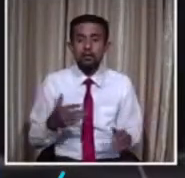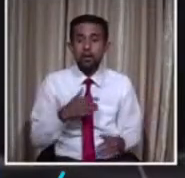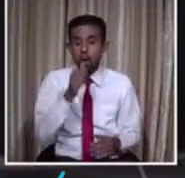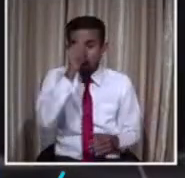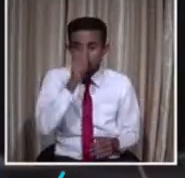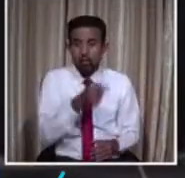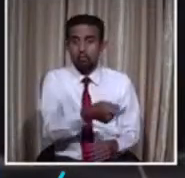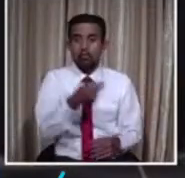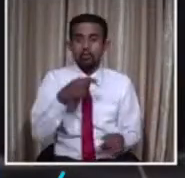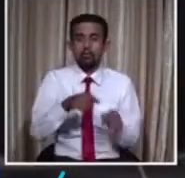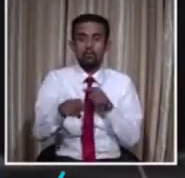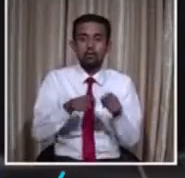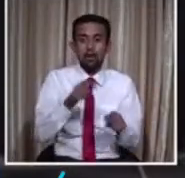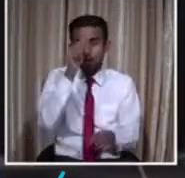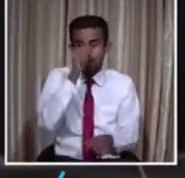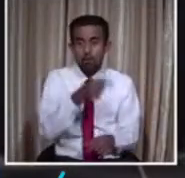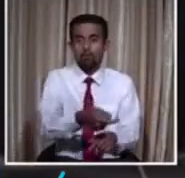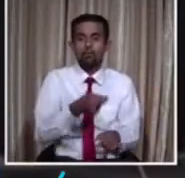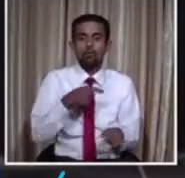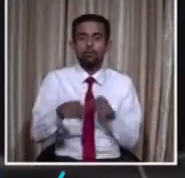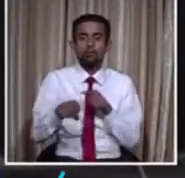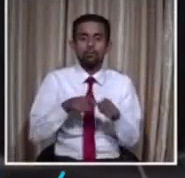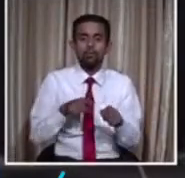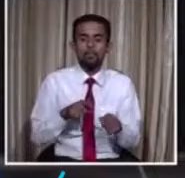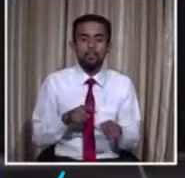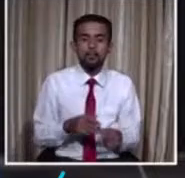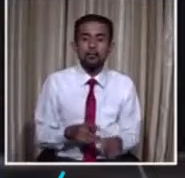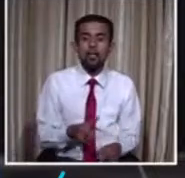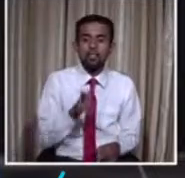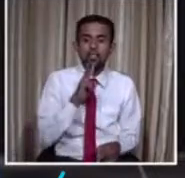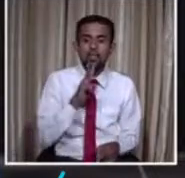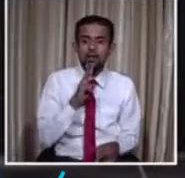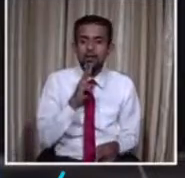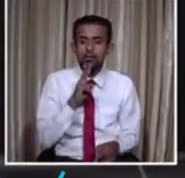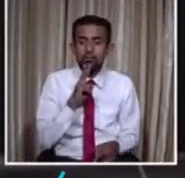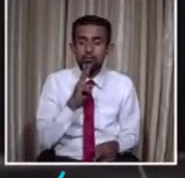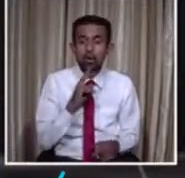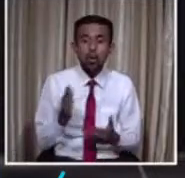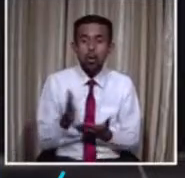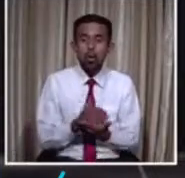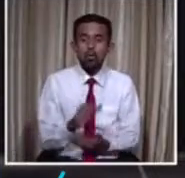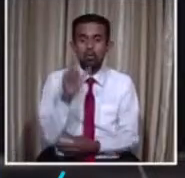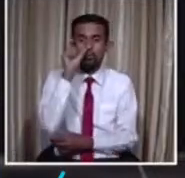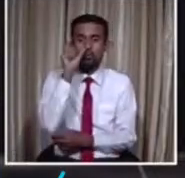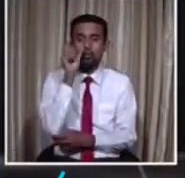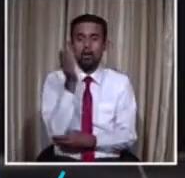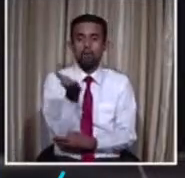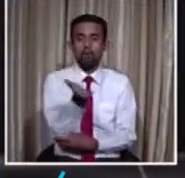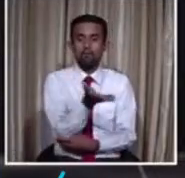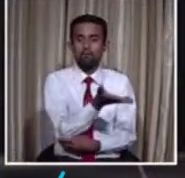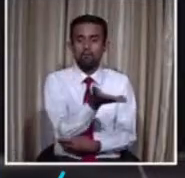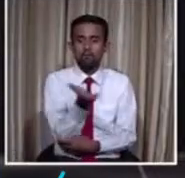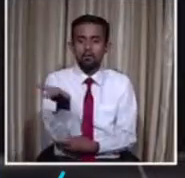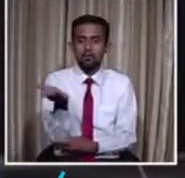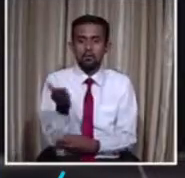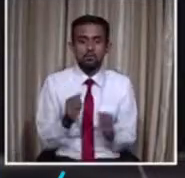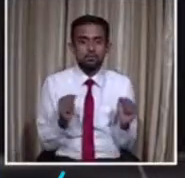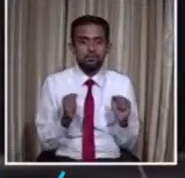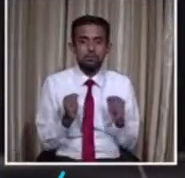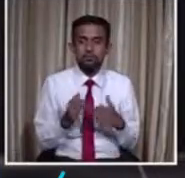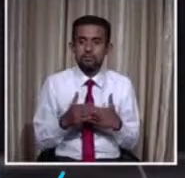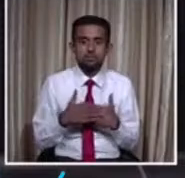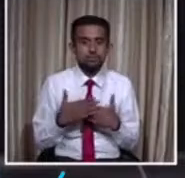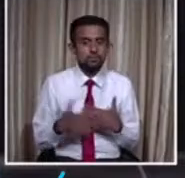awa, mangkol laka awa, mahatawal mahap sialu denai bala gini gaji. Eka ita bisu nu adeki